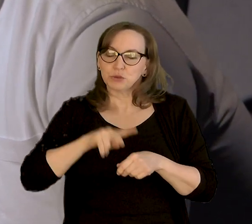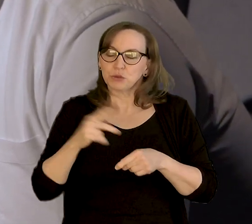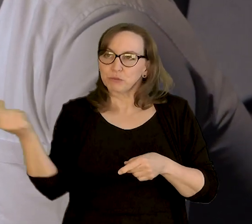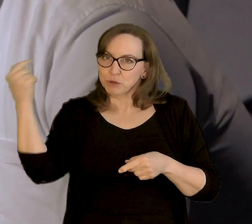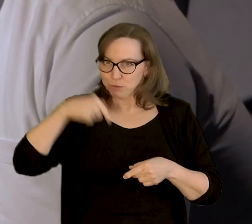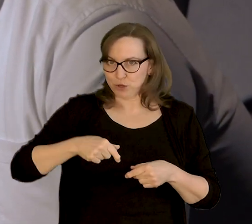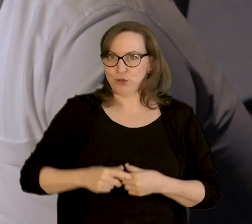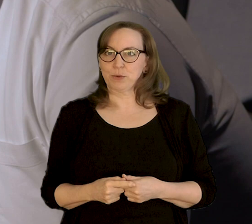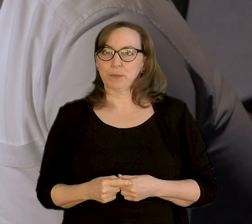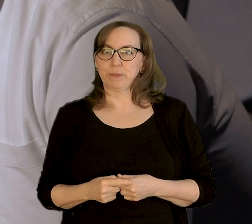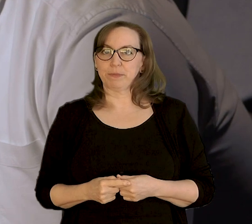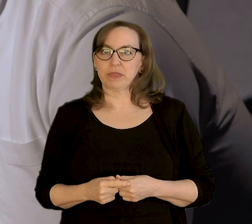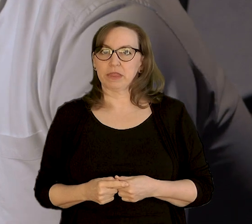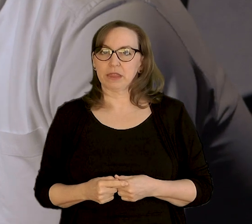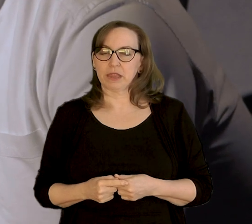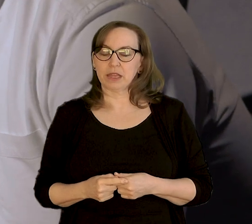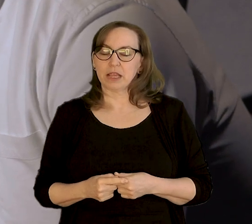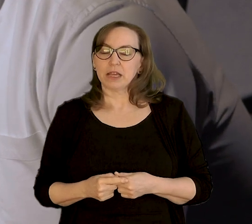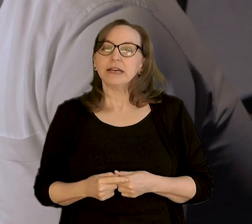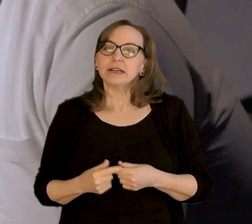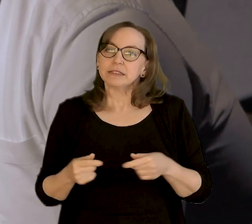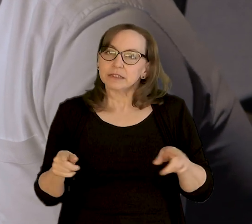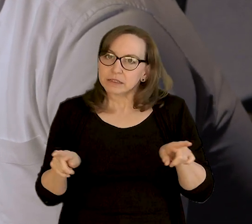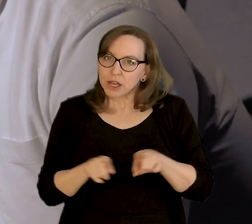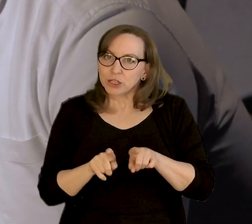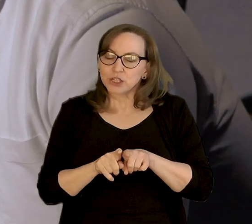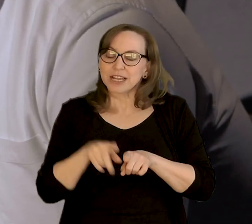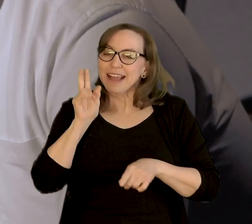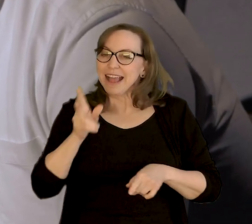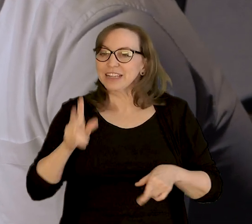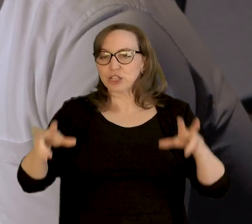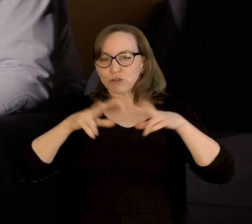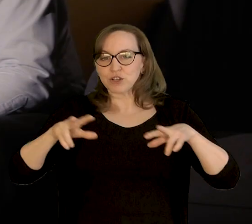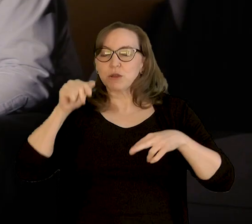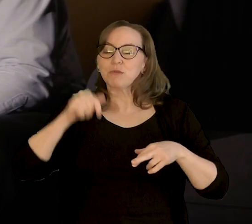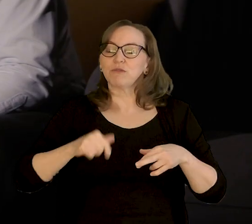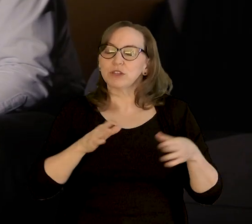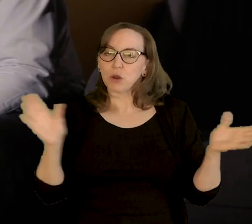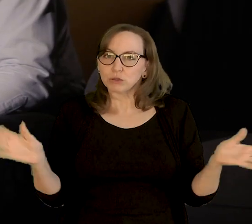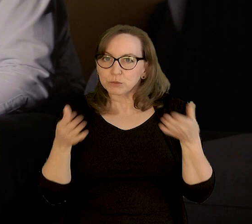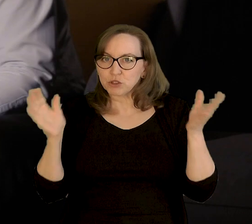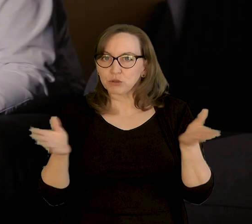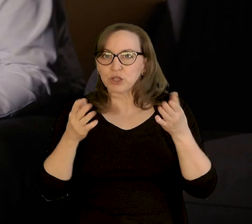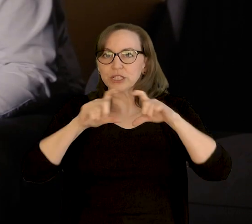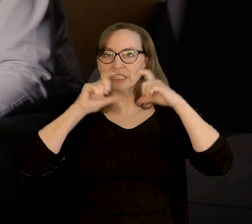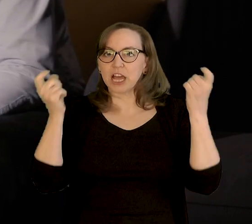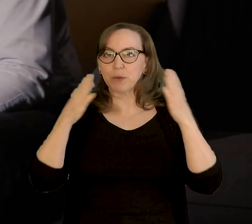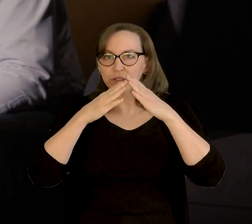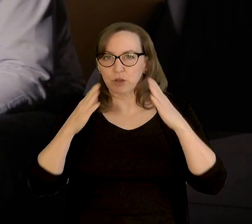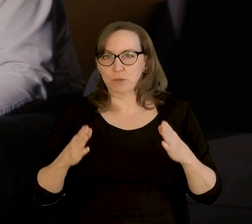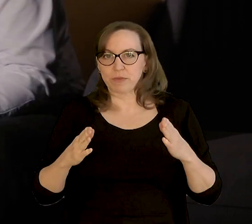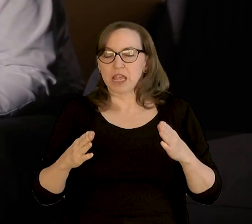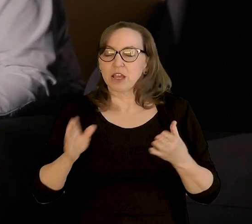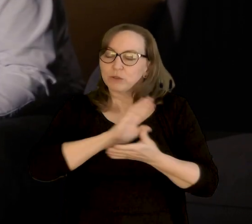Dodatkowo każda rodzina miała uprzątnąć swój dom, oczyścić go z